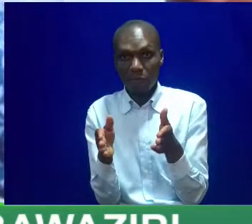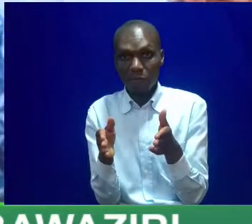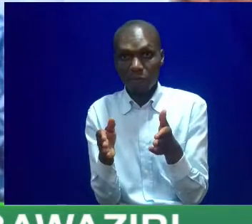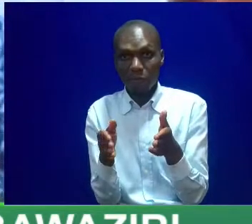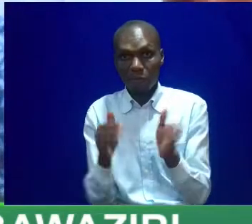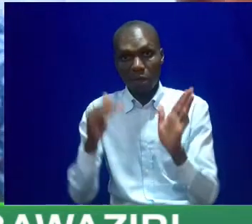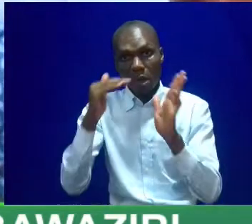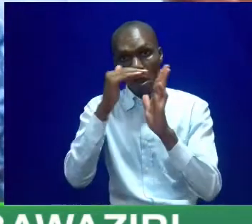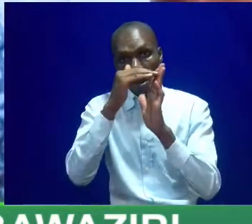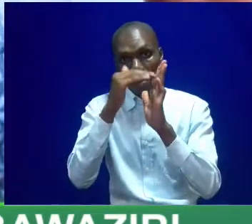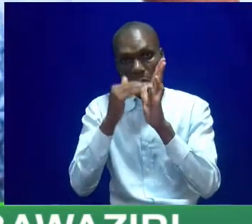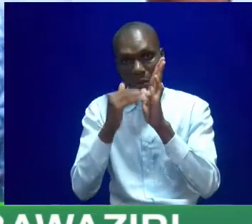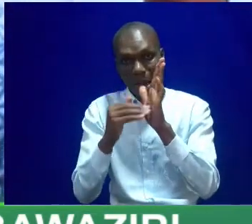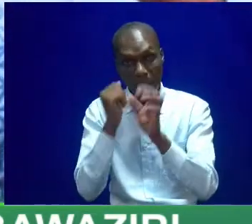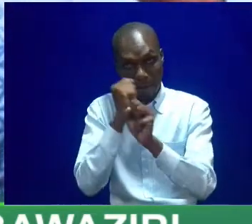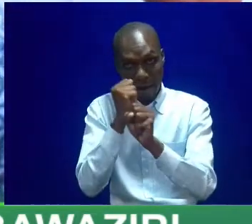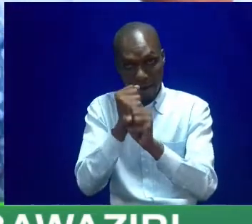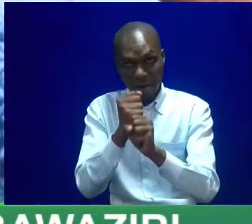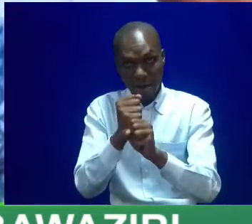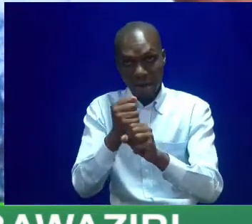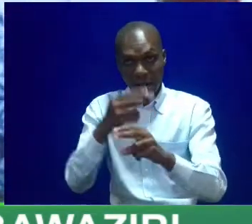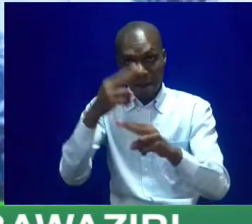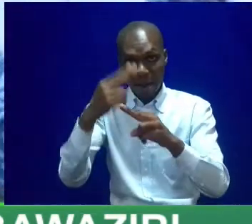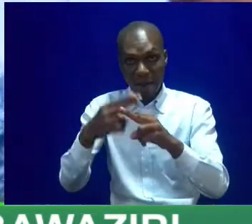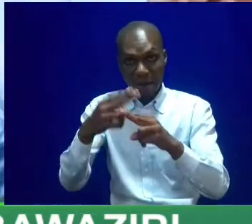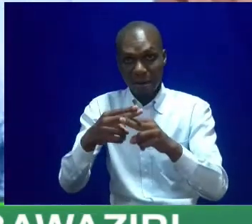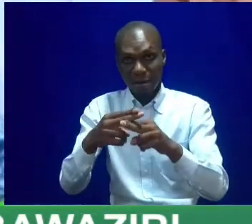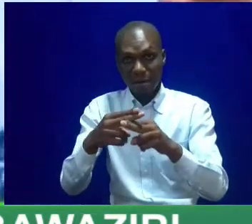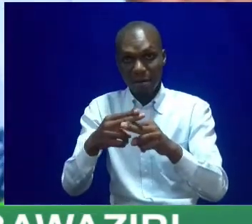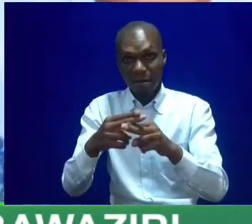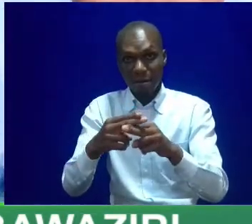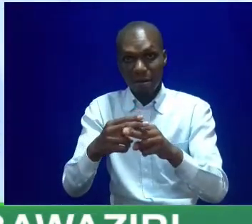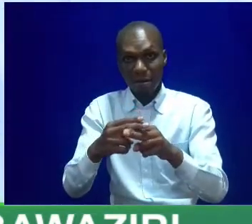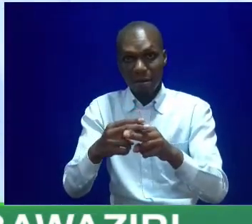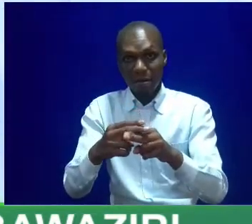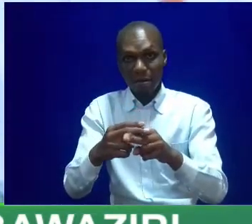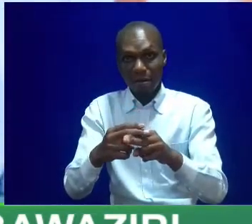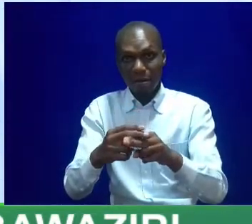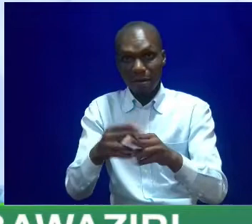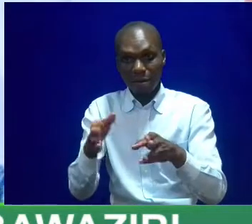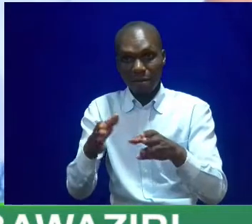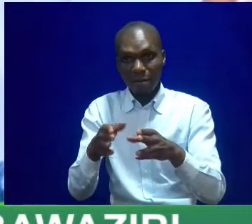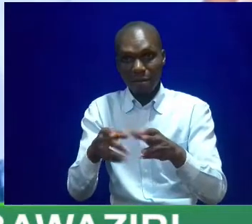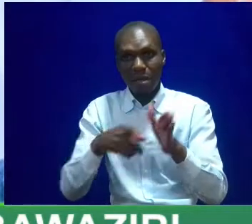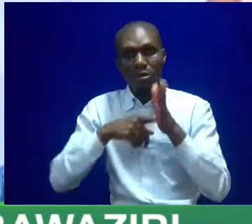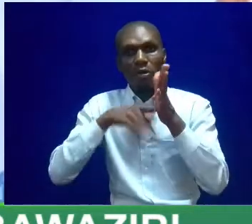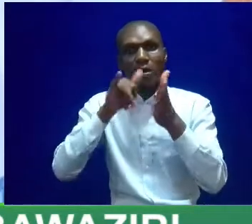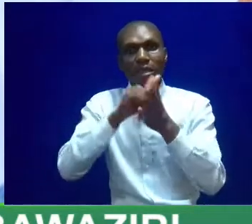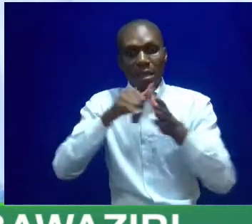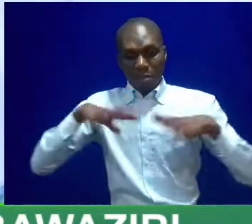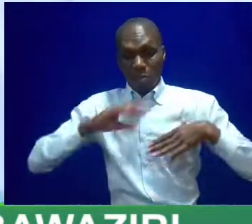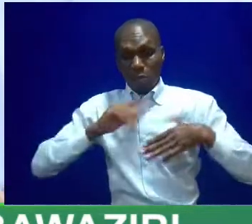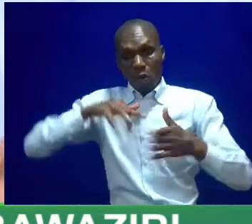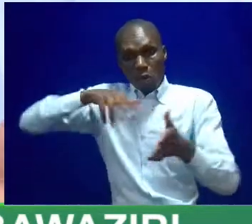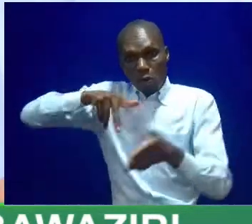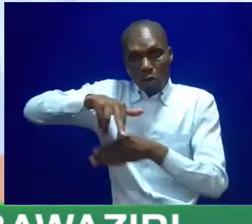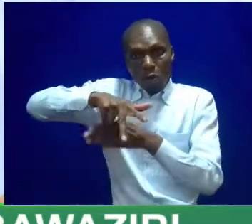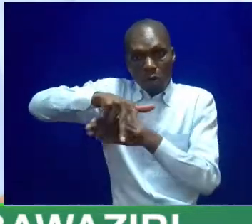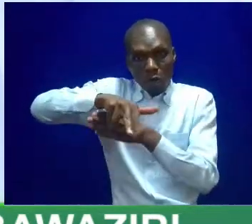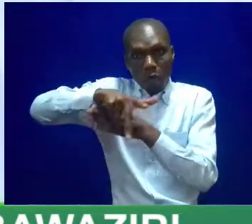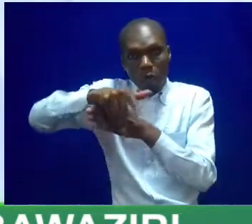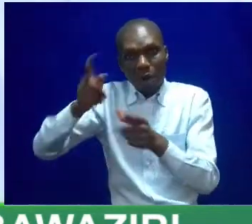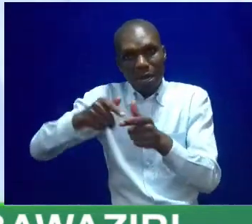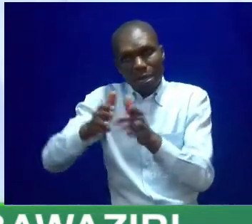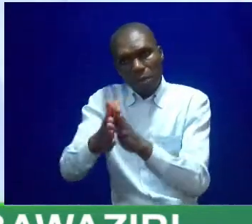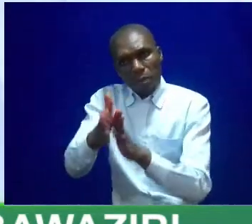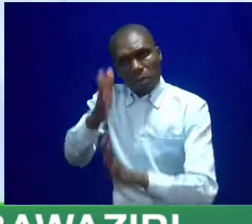program inaendezwa inaitwa non-motorized transport. Itahakikisha wananchi ambao wanatembea hapa watakuwa na leni yao